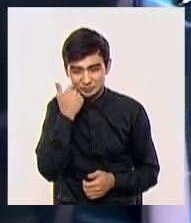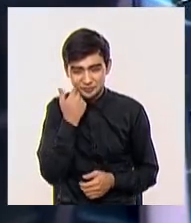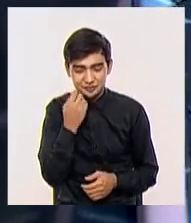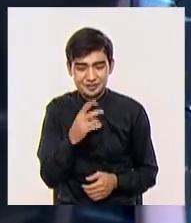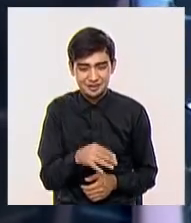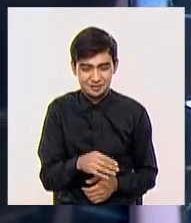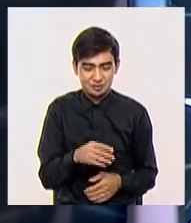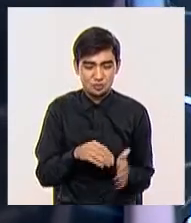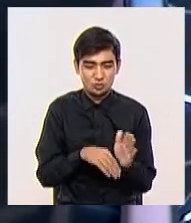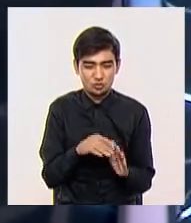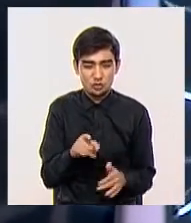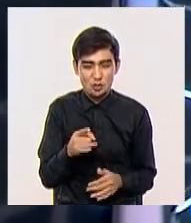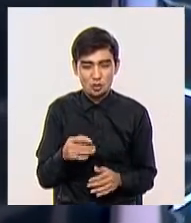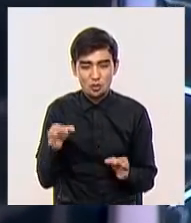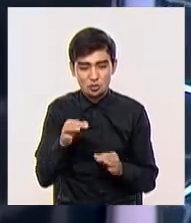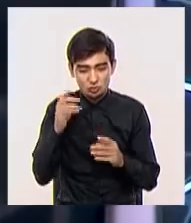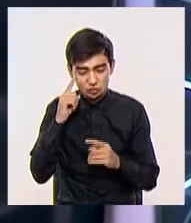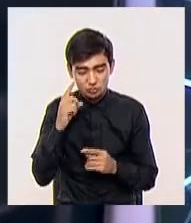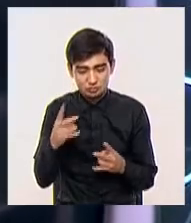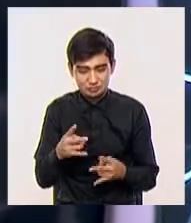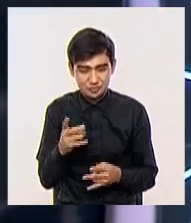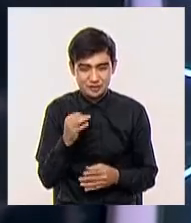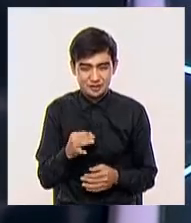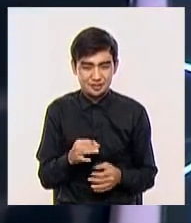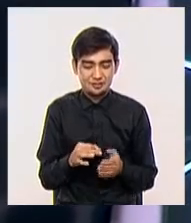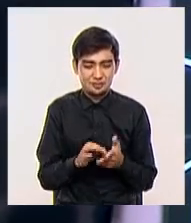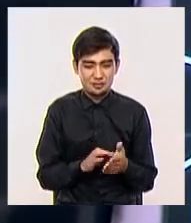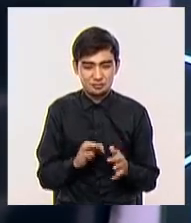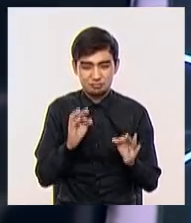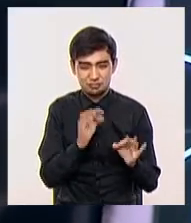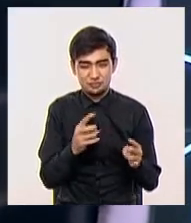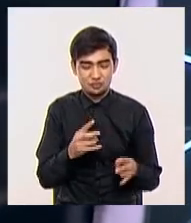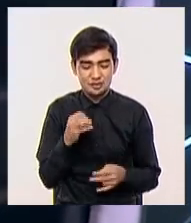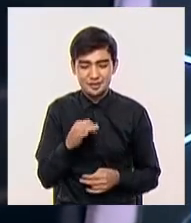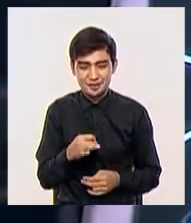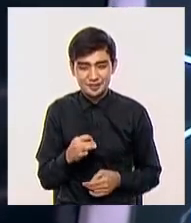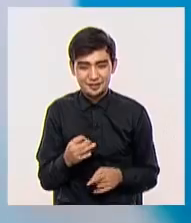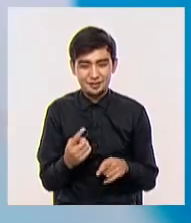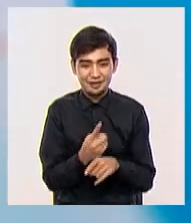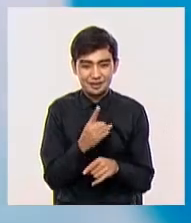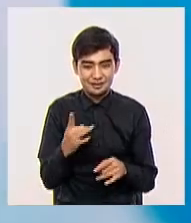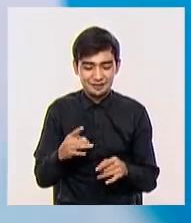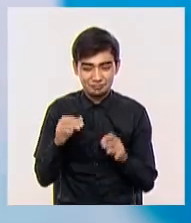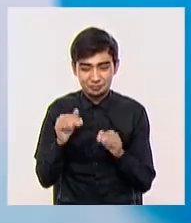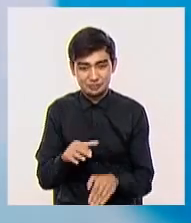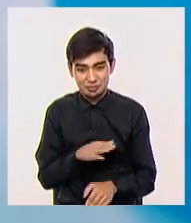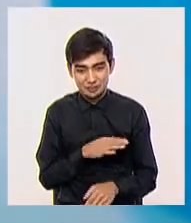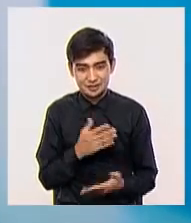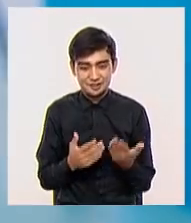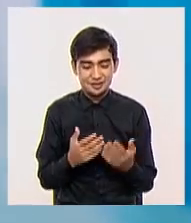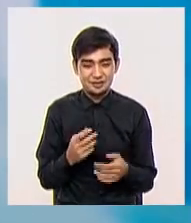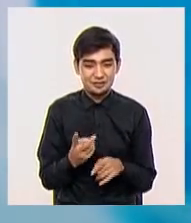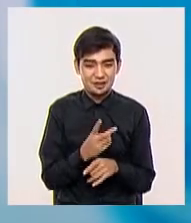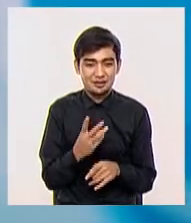гөрі баланың болашағын ойлай тұра. Сосын ол адам бір рет қол тигізгендіктен, немесе